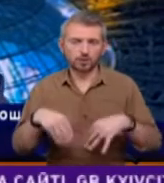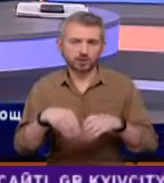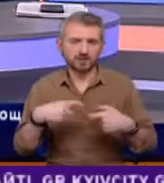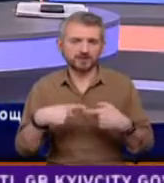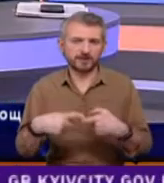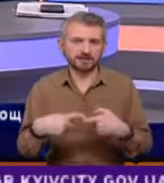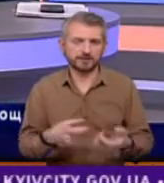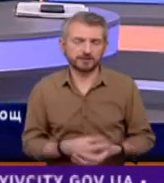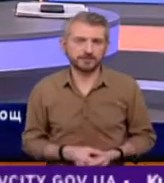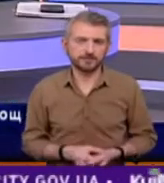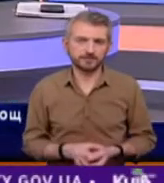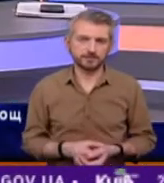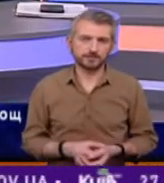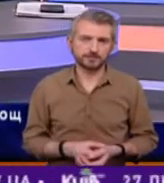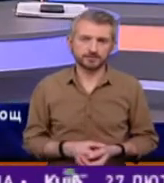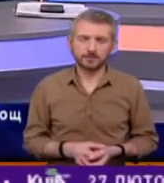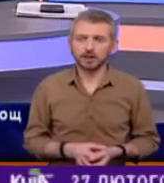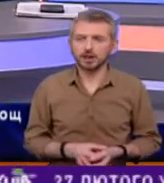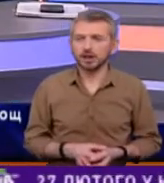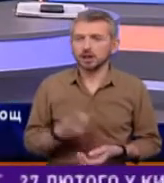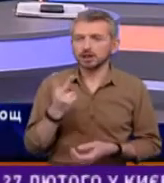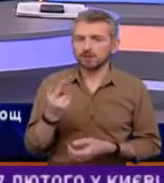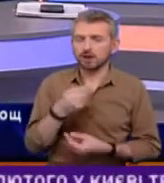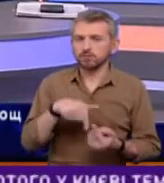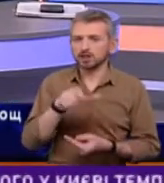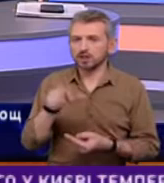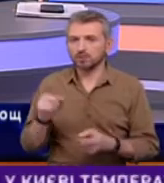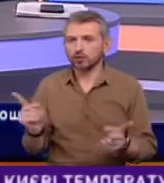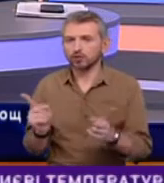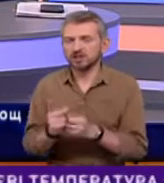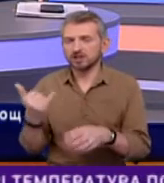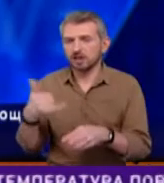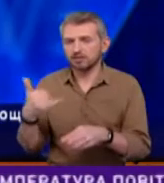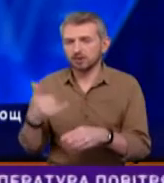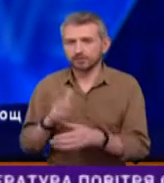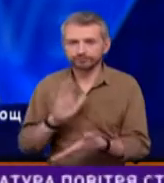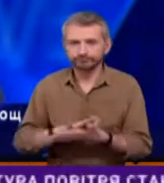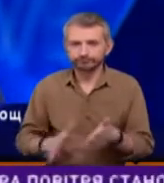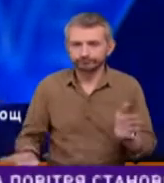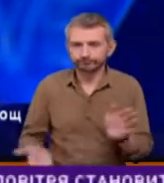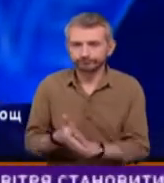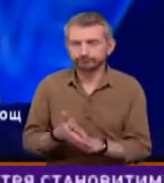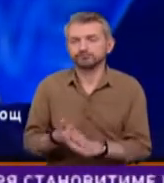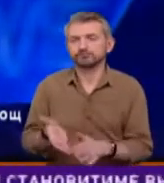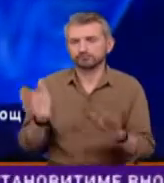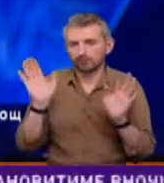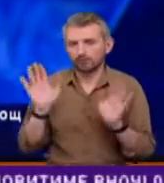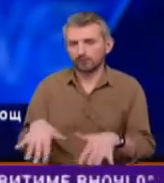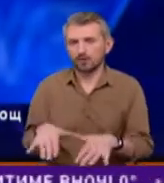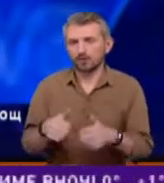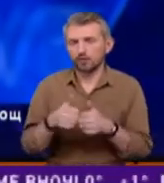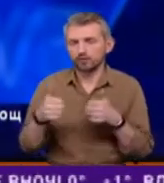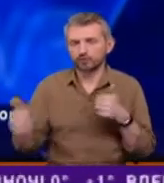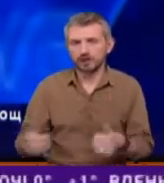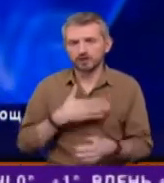зв'язків. Значить, два бізнесмени зустрілися десь на заправці, вдарили по руках, сказали, домовилися.